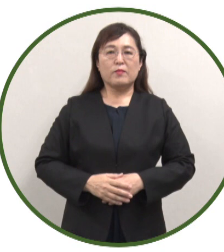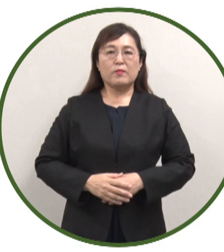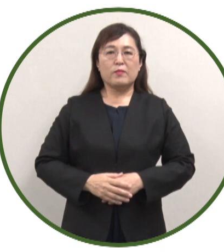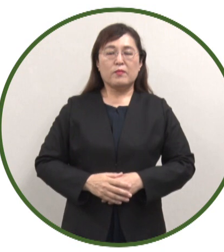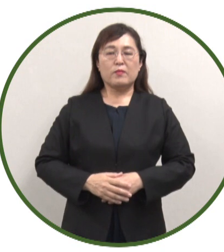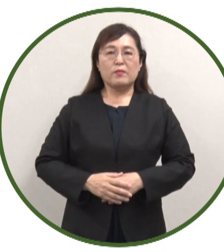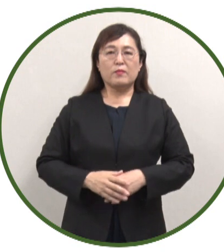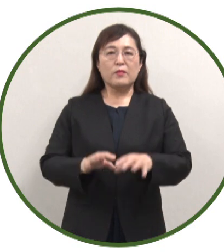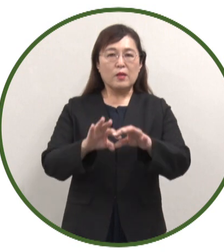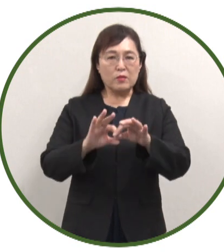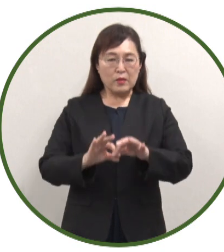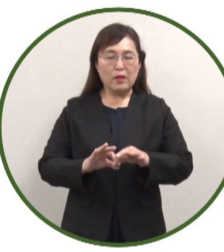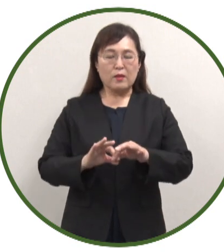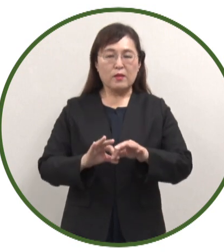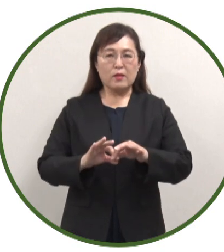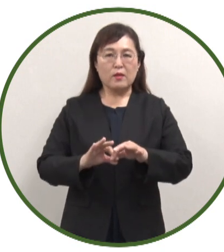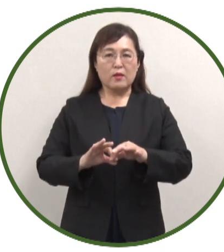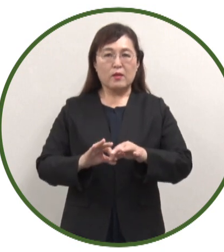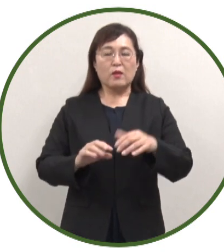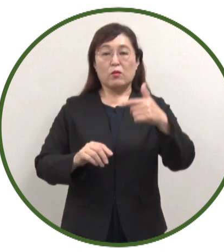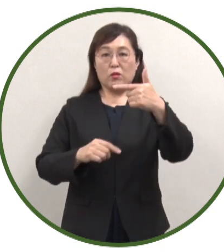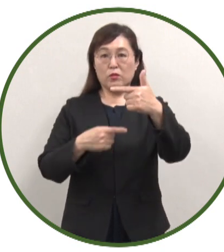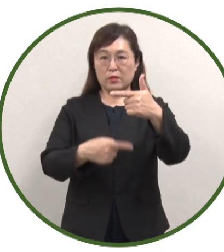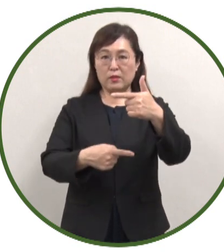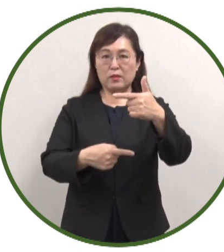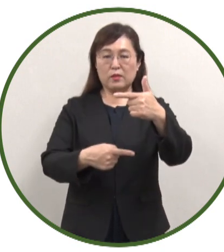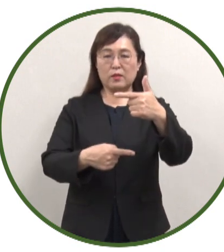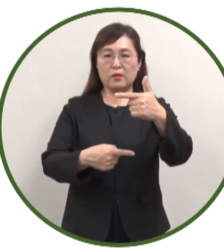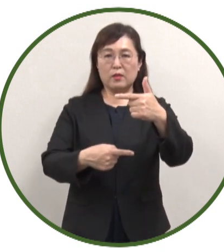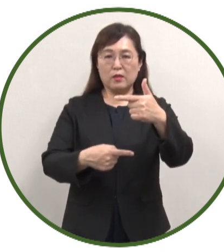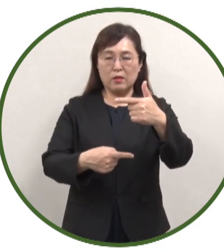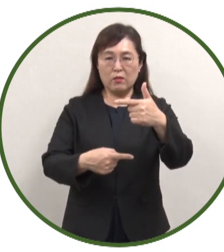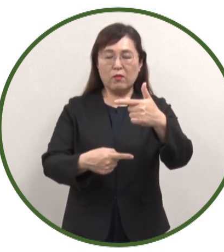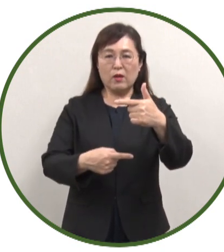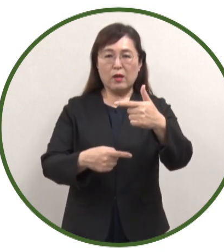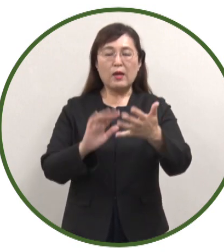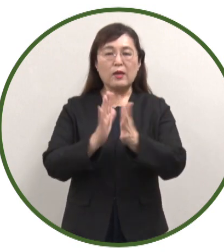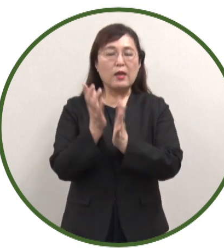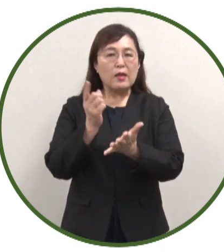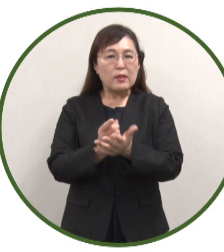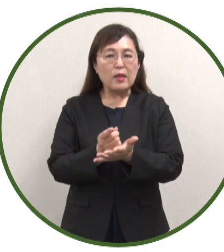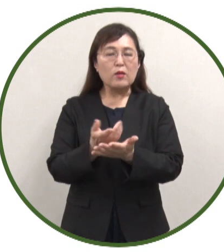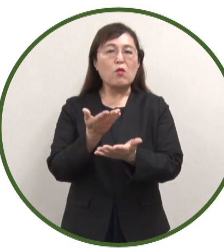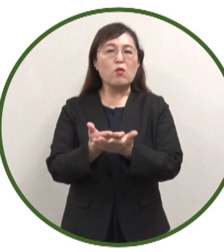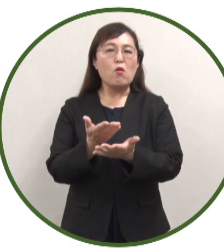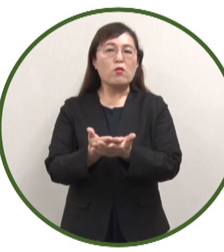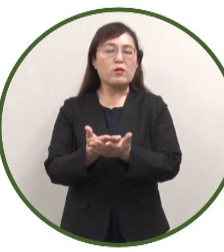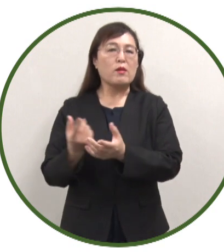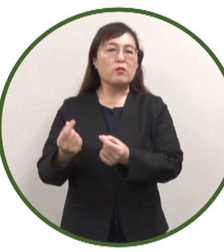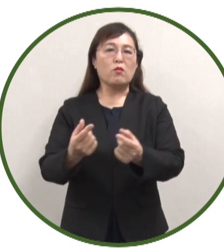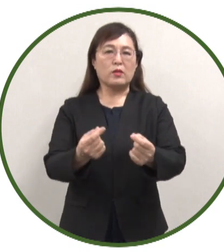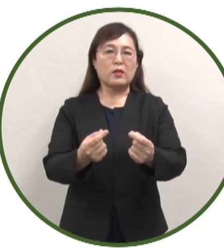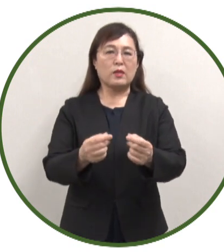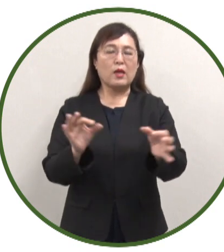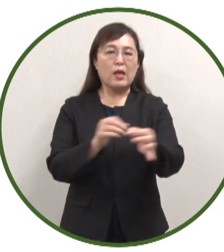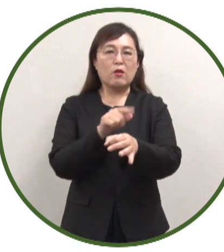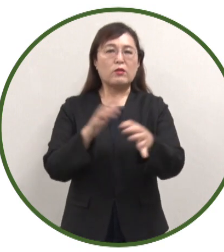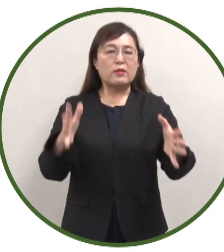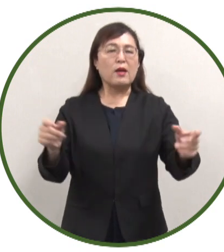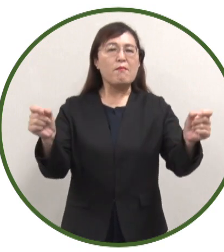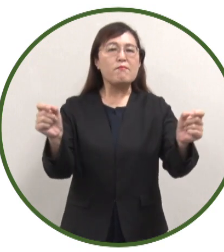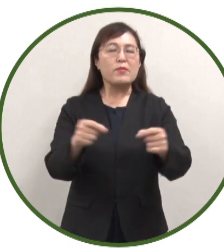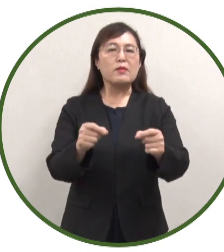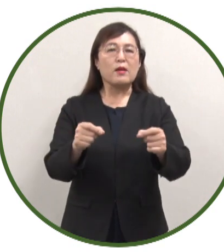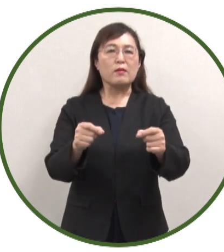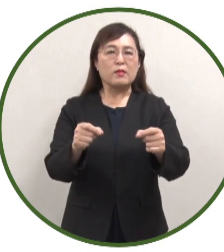期間をですね、超えるところでありますので、6月1日は当初の要請通り時短での営業が可能となり